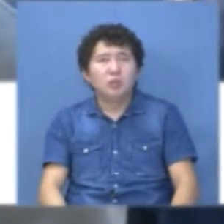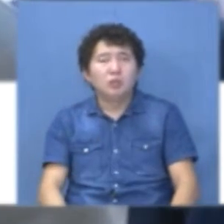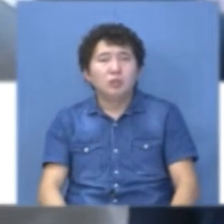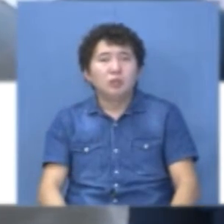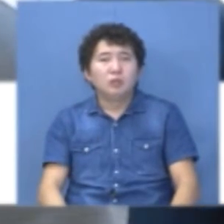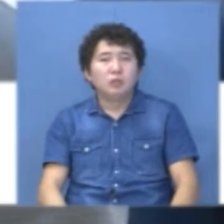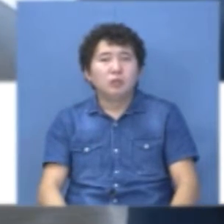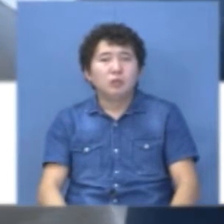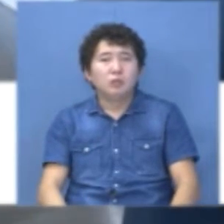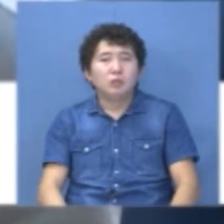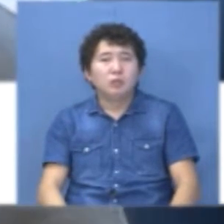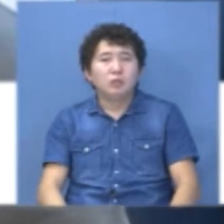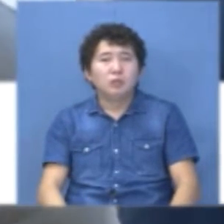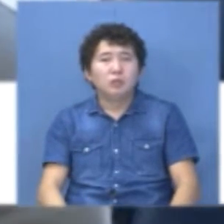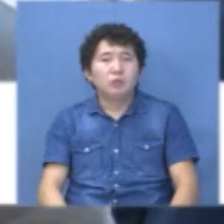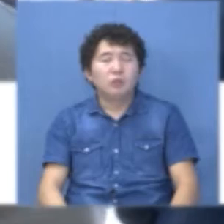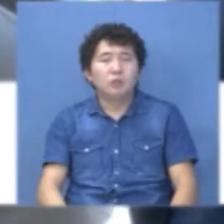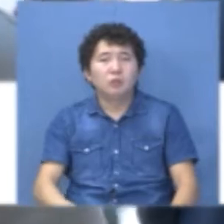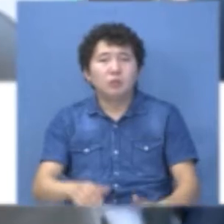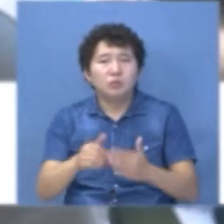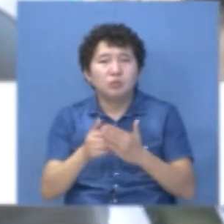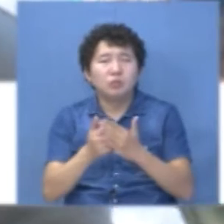соңғы жабдықтармен